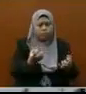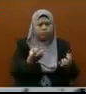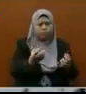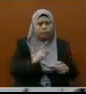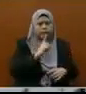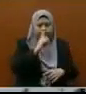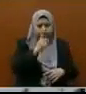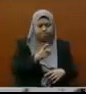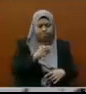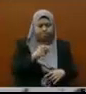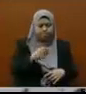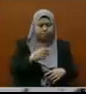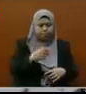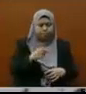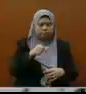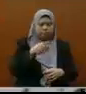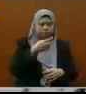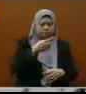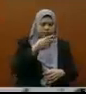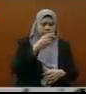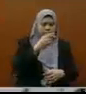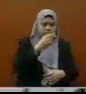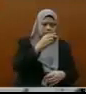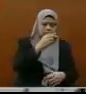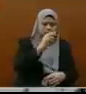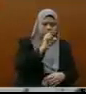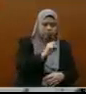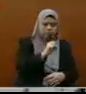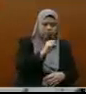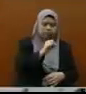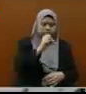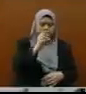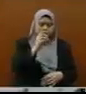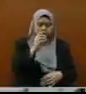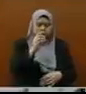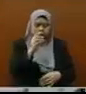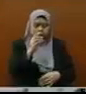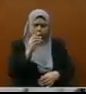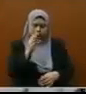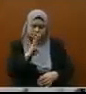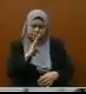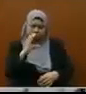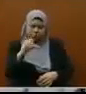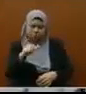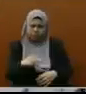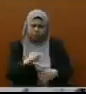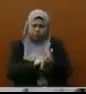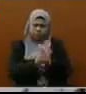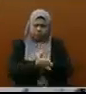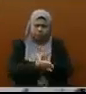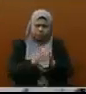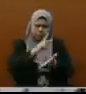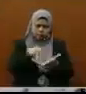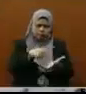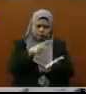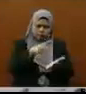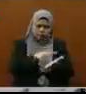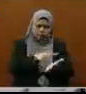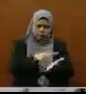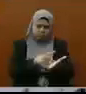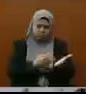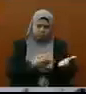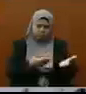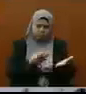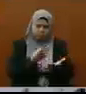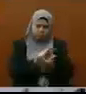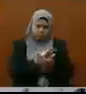hasrat SBC ini sebagai pusat perkhidmatan kewangan ataupun bisnes